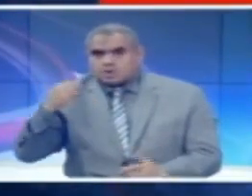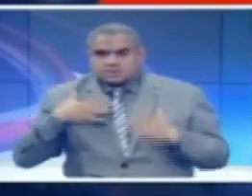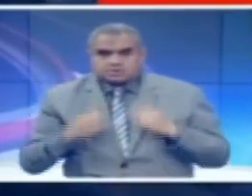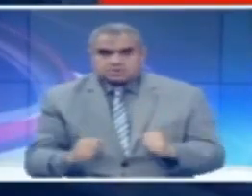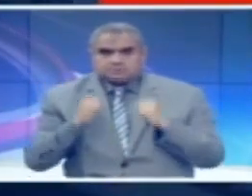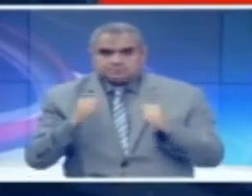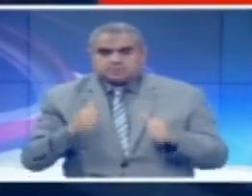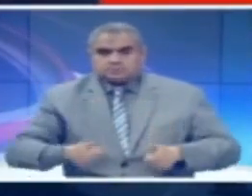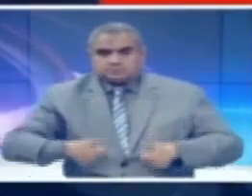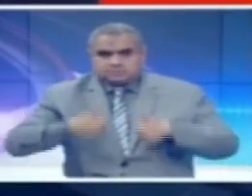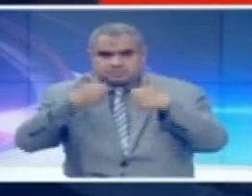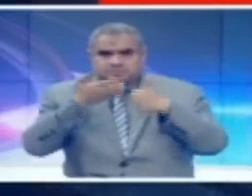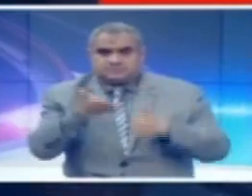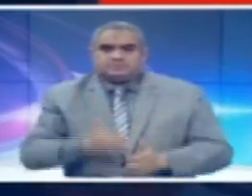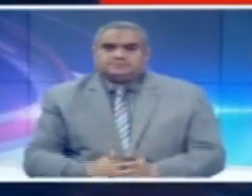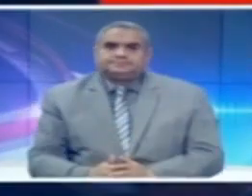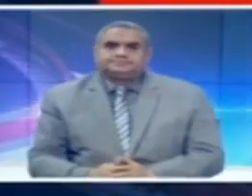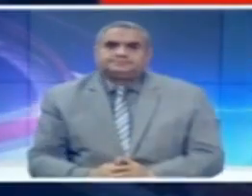285,615 حالة.